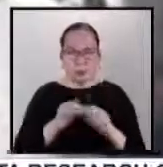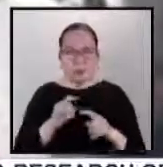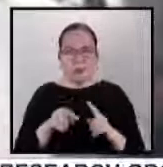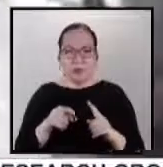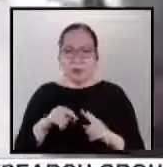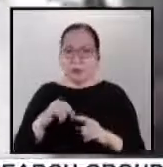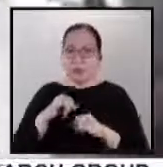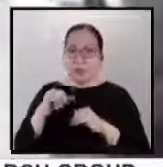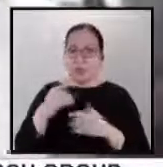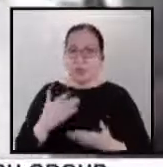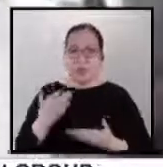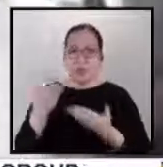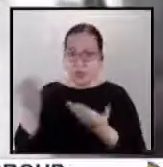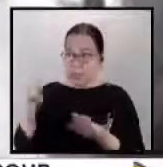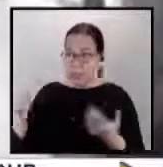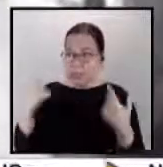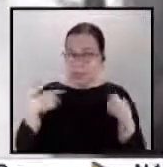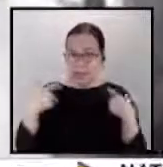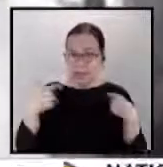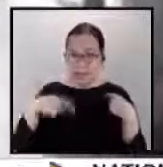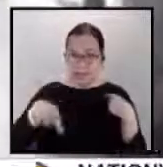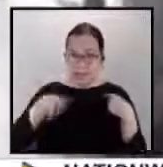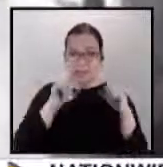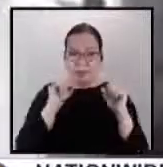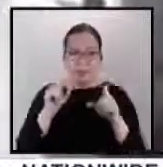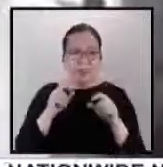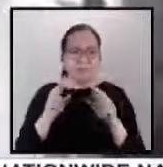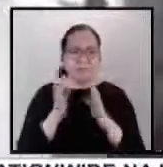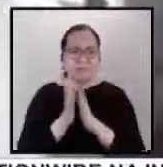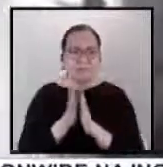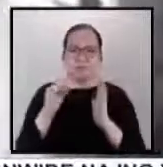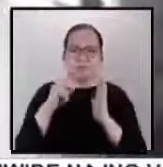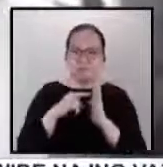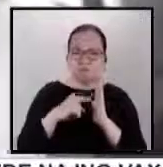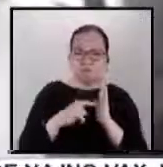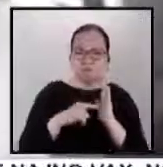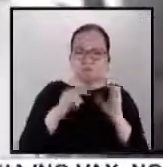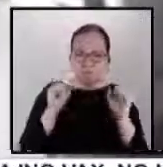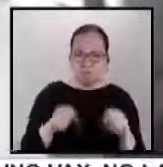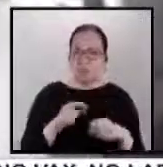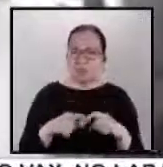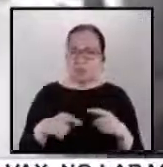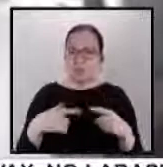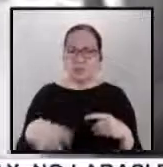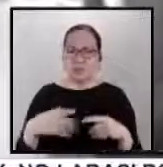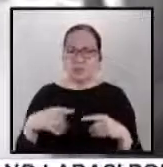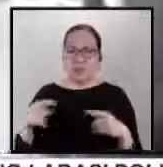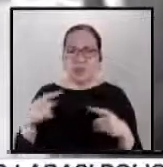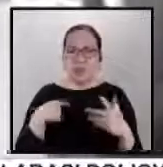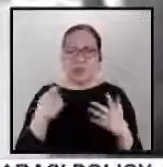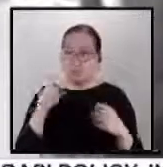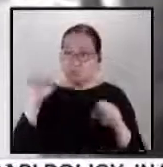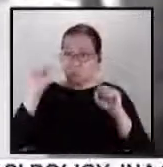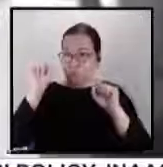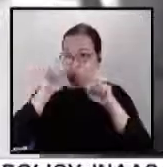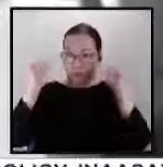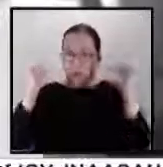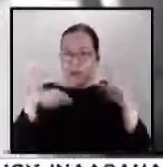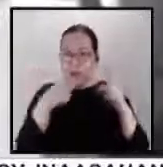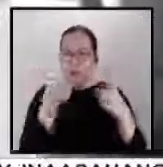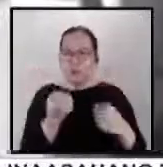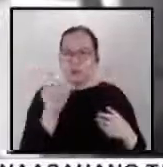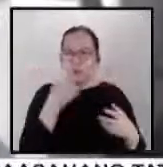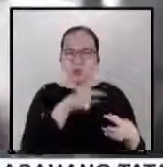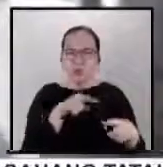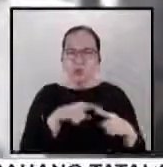offer like that now in the market. Very affordable. You would be surprised for our prices because talagang parang, para masustain